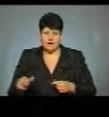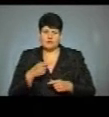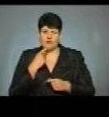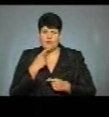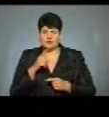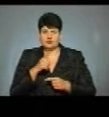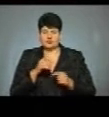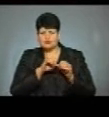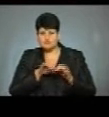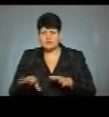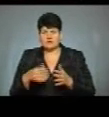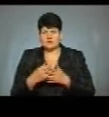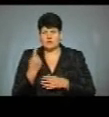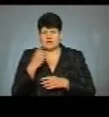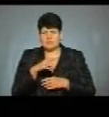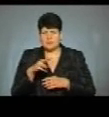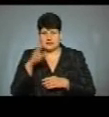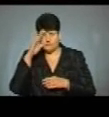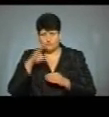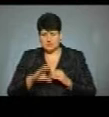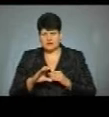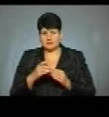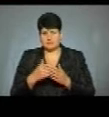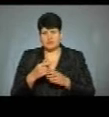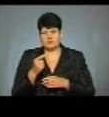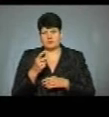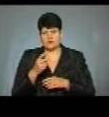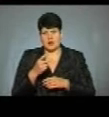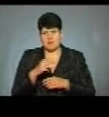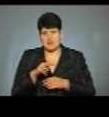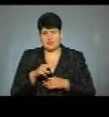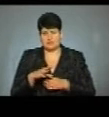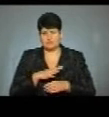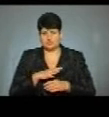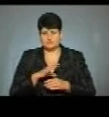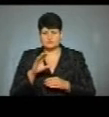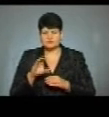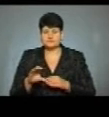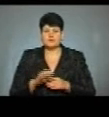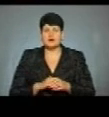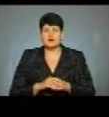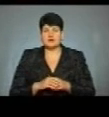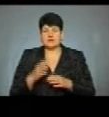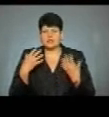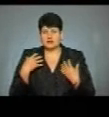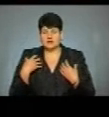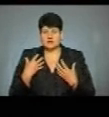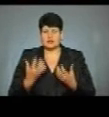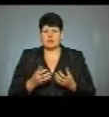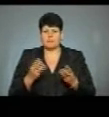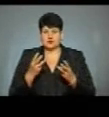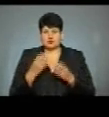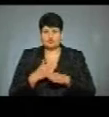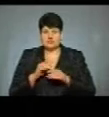кажуть, спустили приблизно метр води. Став мав приблизно 1,5 метра глибини. Начальник Козівської районної пожежно-рятувальної частини